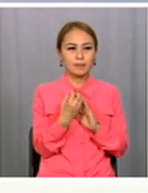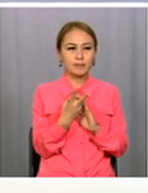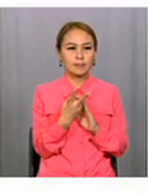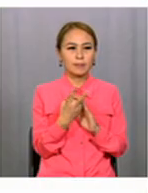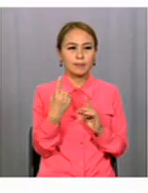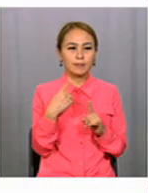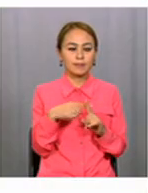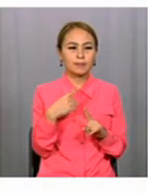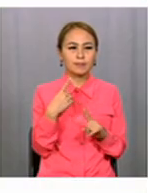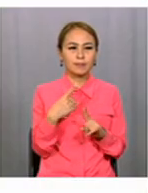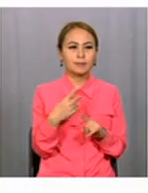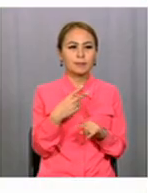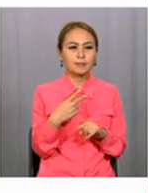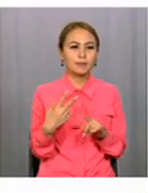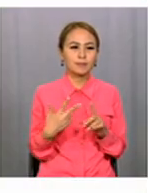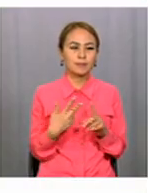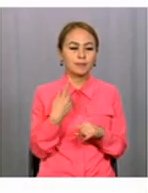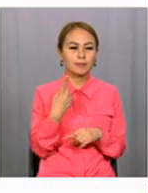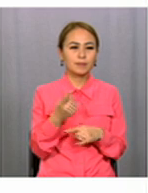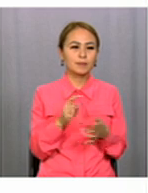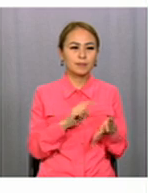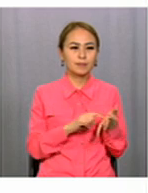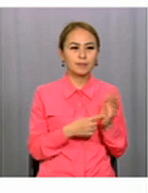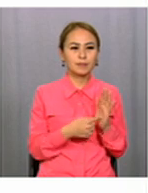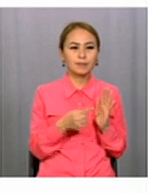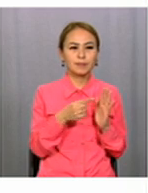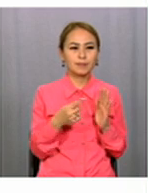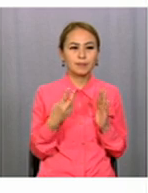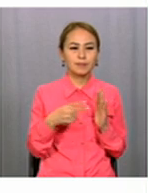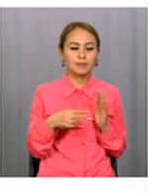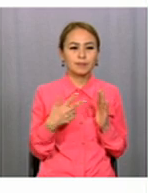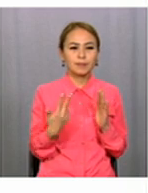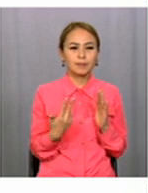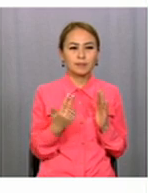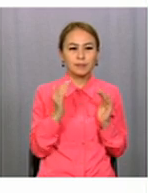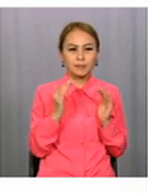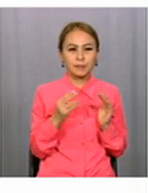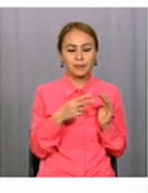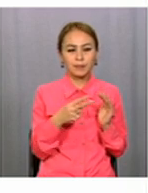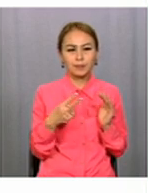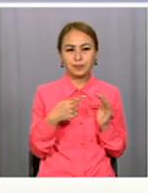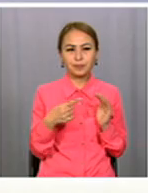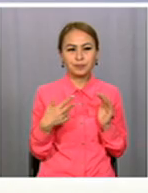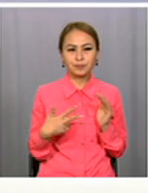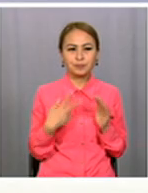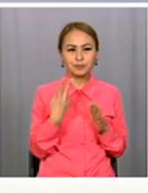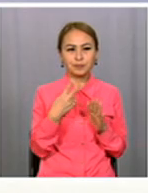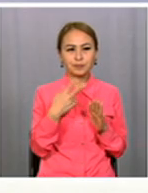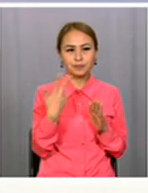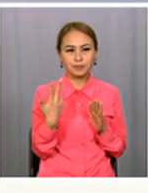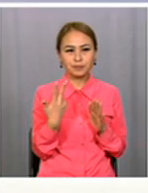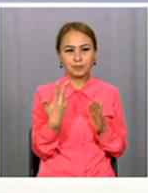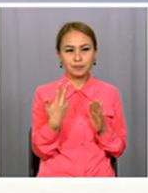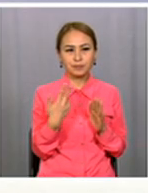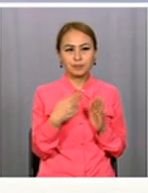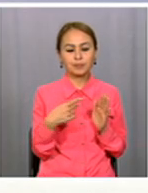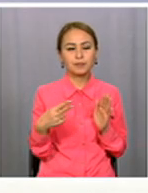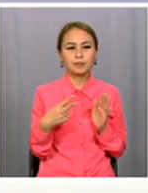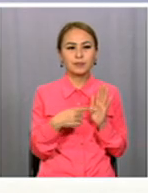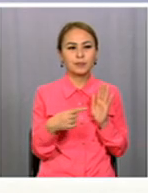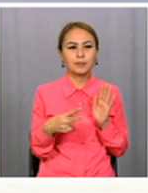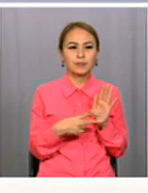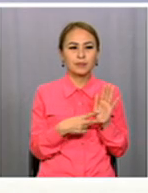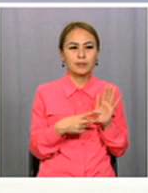1. Әрі қарай есептеуді орындап, шашашынен минус 23 шыққан көреміз, оны 3-тен 1-ге көбейтеміз, минус 3-тен 23, ал